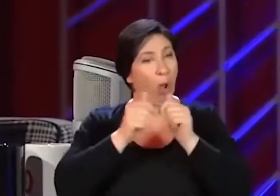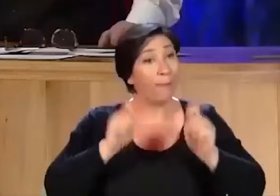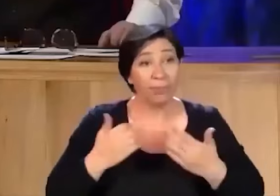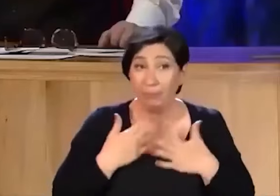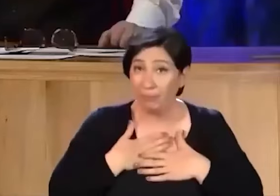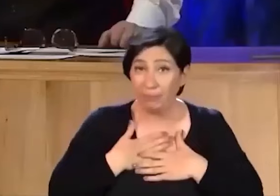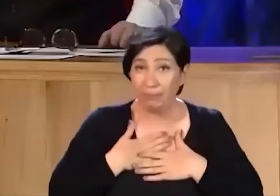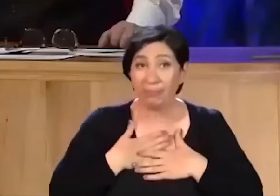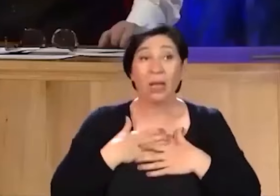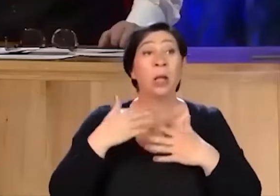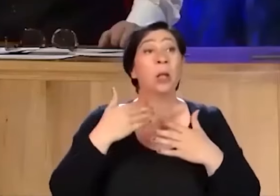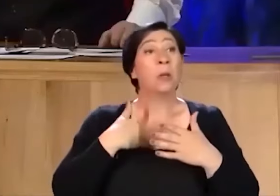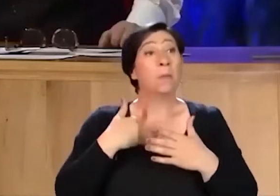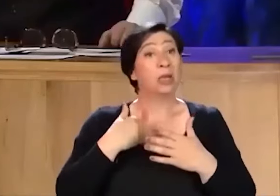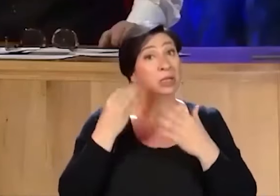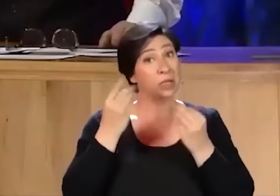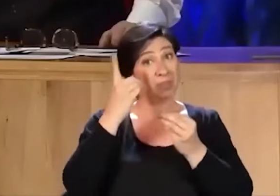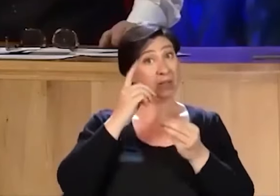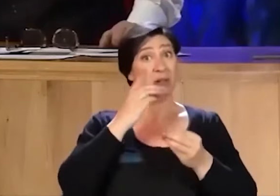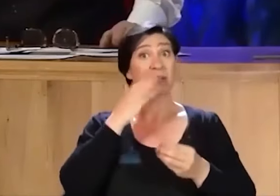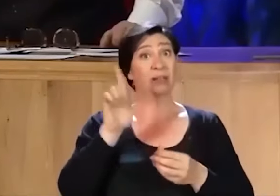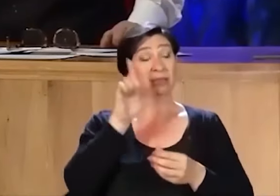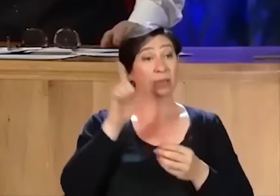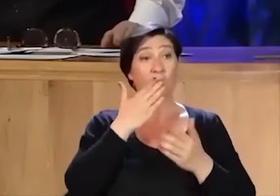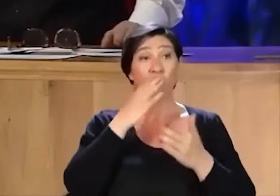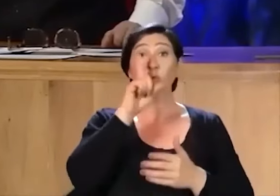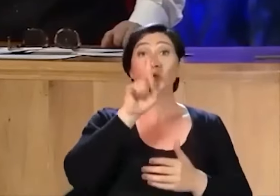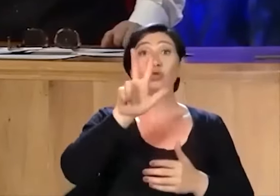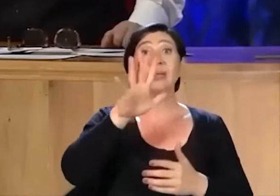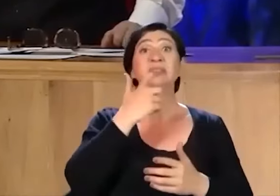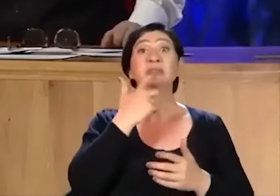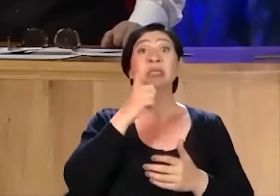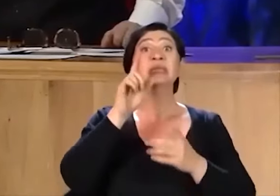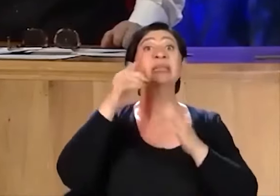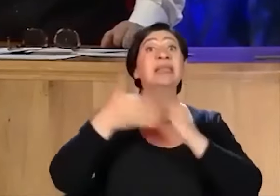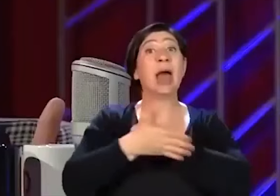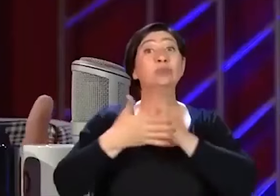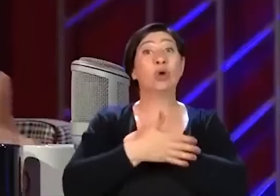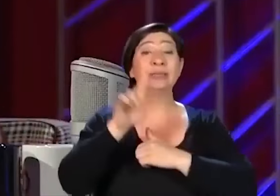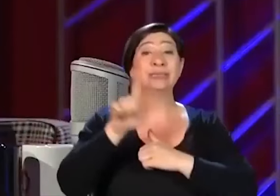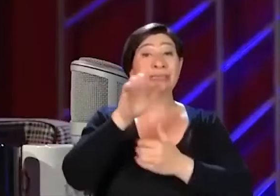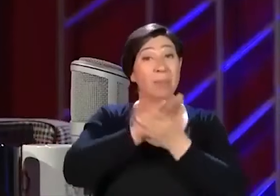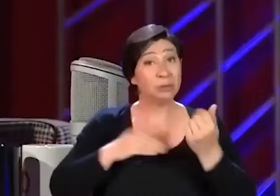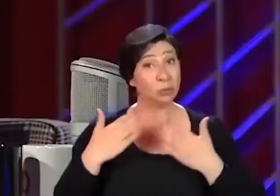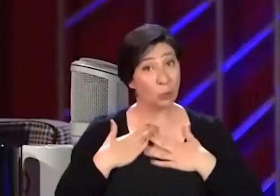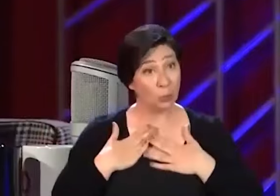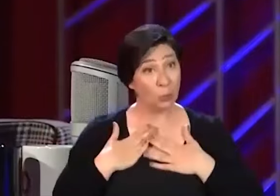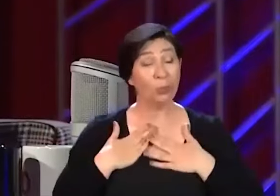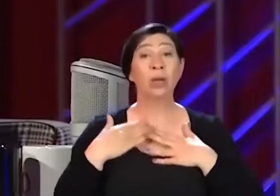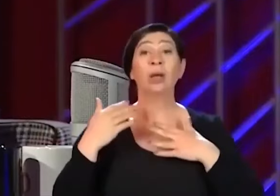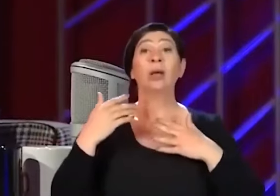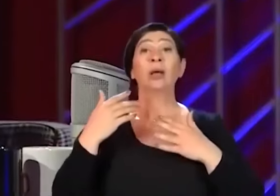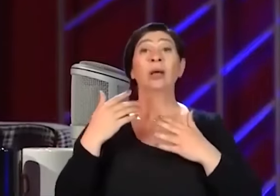uğraştım. Ben de iddialı bir lisede okudum. 135 yıllık Trabzon Lisesi'nin mezunuyum. 100. dönem mezunuyum. Maşallah biliyorum. Yani